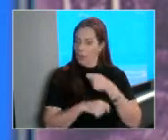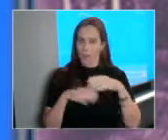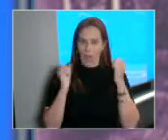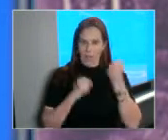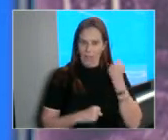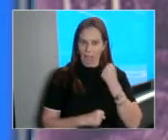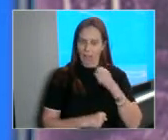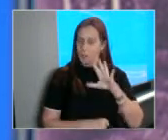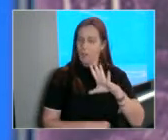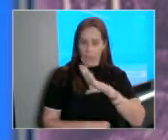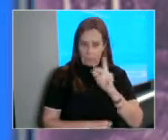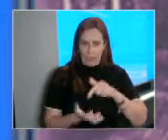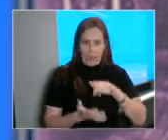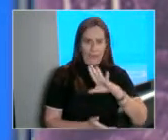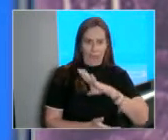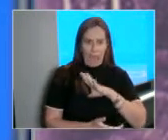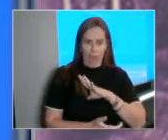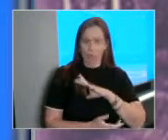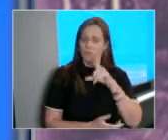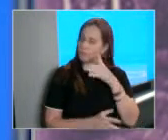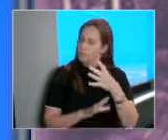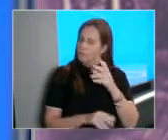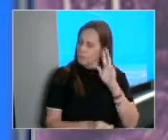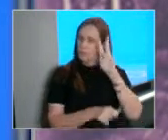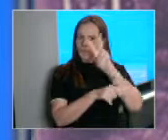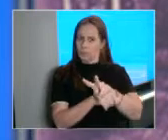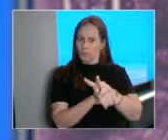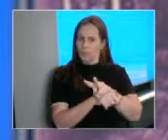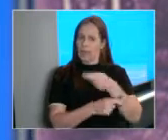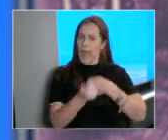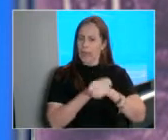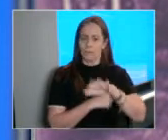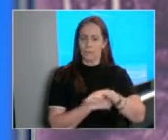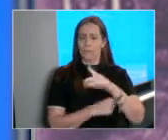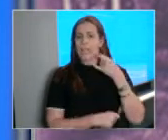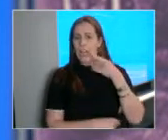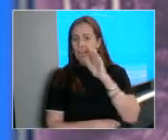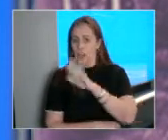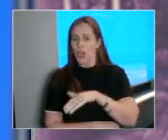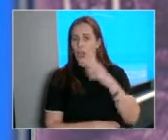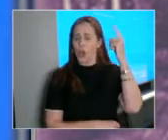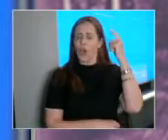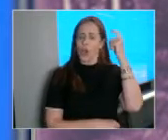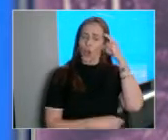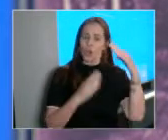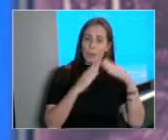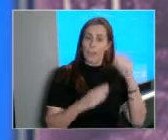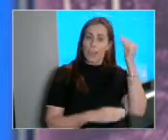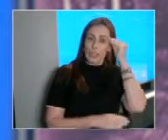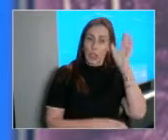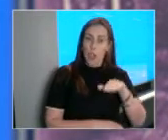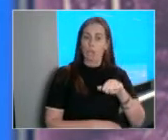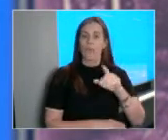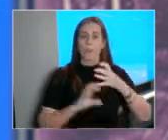חמור שאיים על המשך קיומן, נטל חסות כלכלית עליהן בין המושבות ראשון לציון, ראש פינה, זיכרון יעקב, יסוד